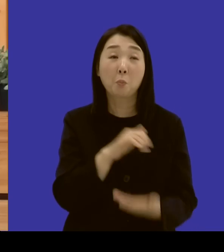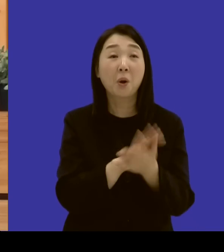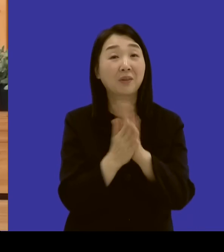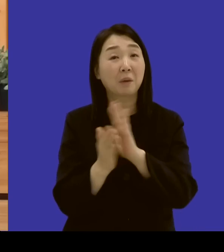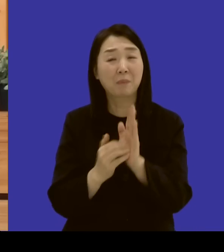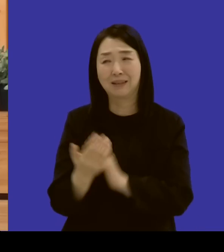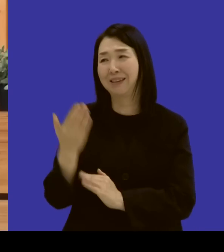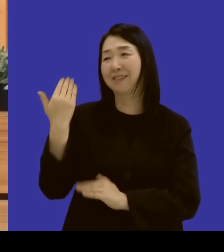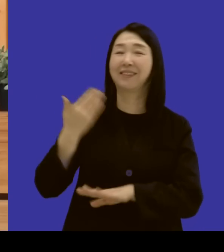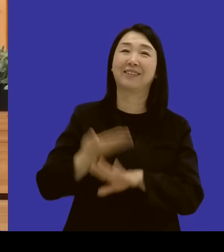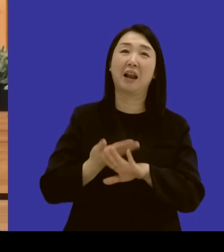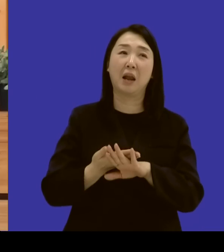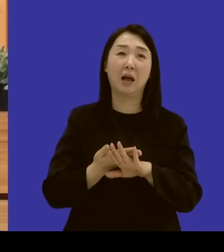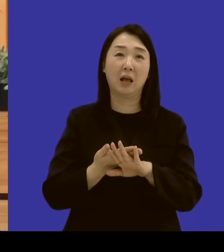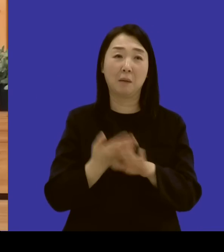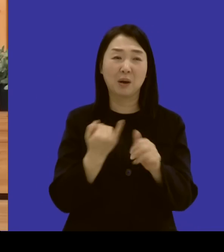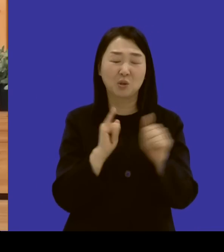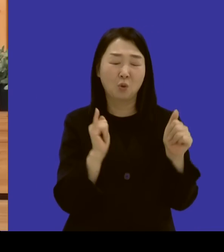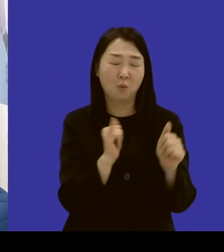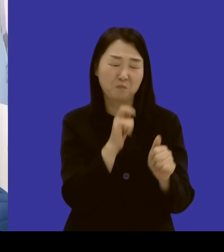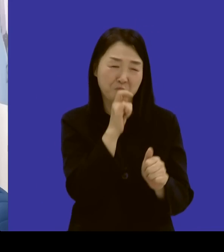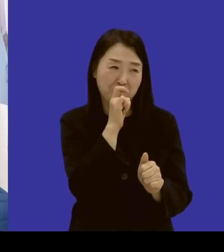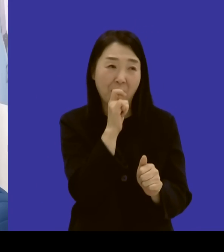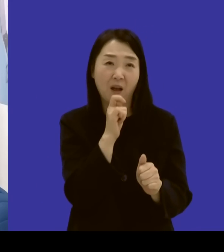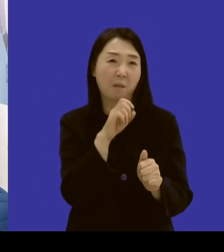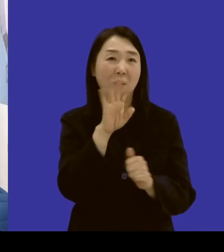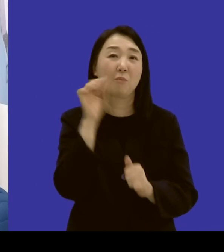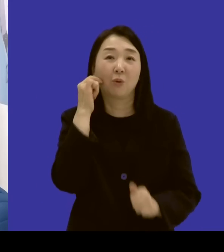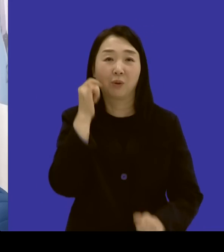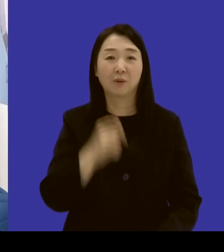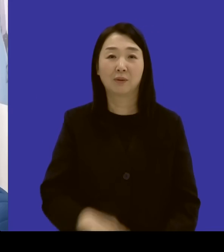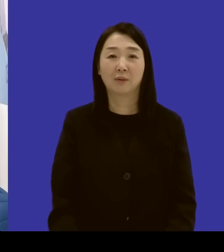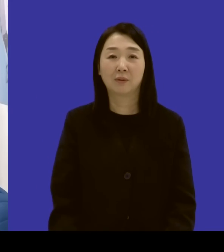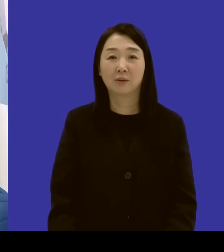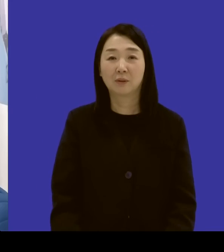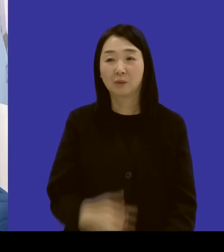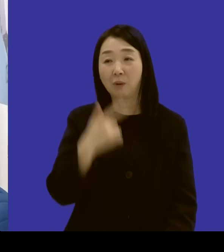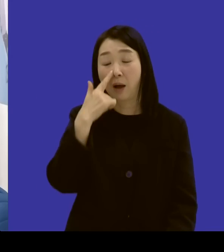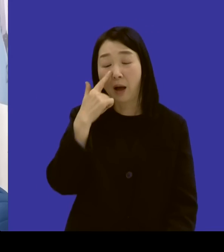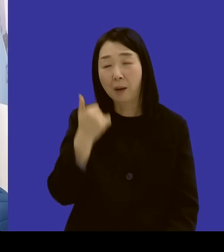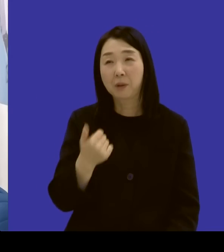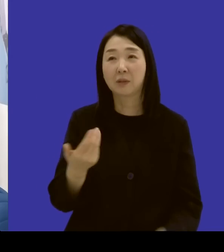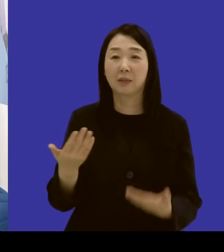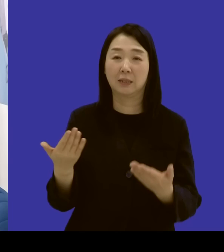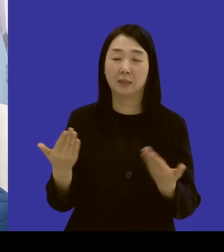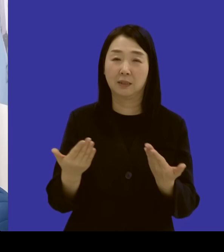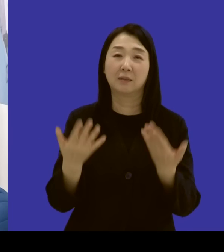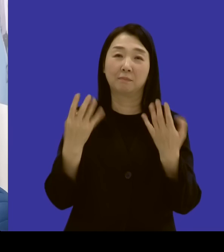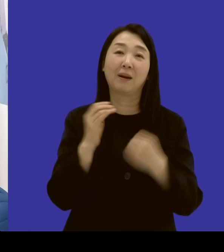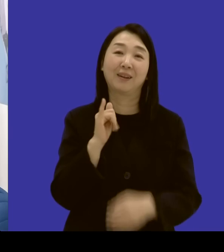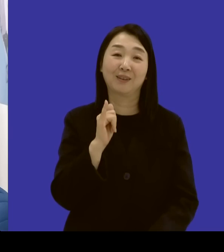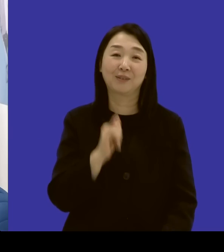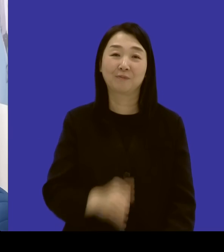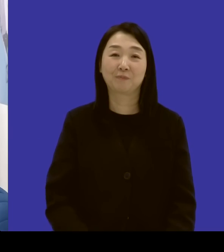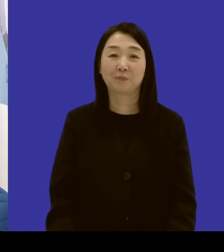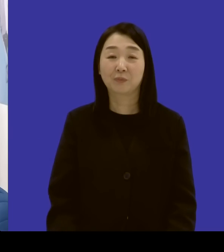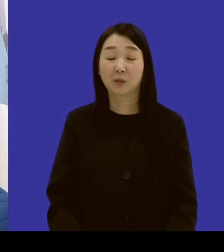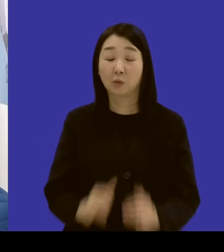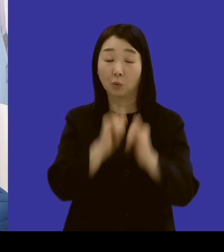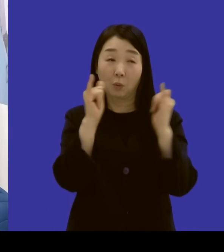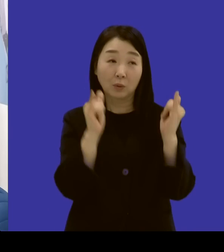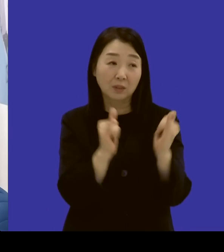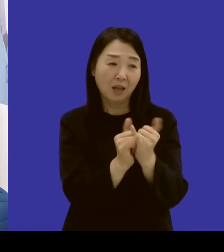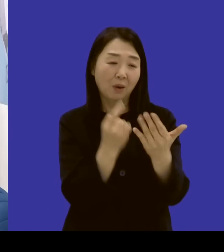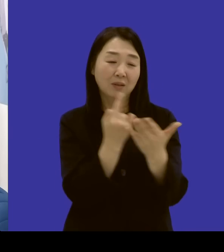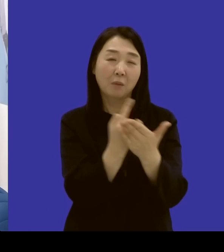당신은 그때는 당신은 쉬쉬할 굉장히 때였죠. 힘들었고 네. 또 아버지께서 여러 가지 일을 많이 하셨어요. 장로님으로. 그렇게 하고 또 사회 일도 많이